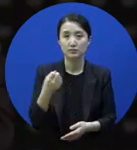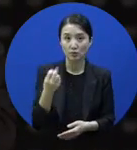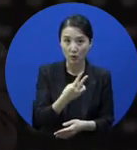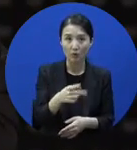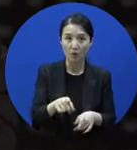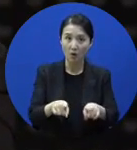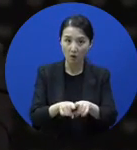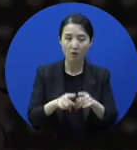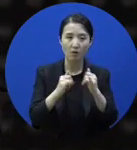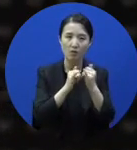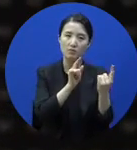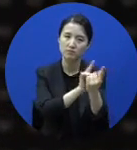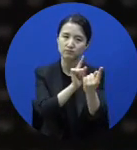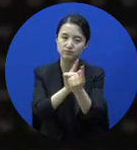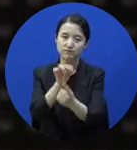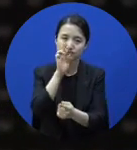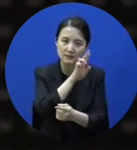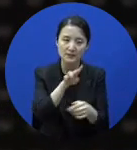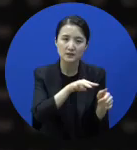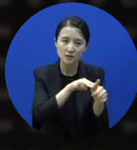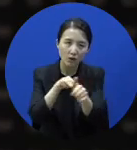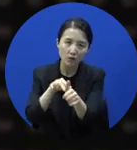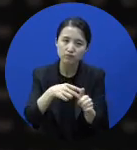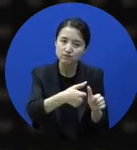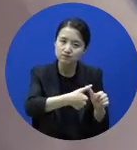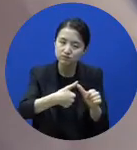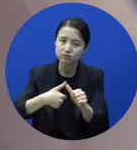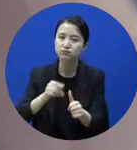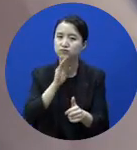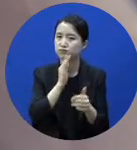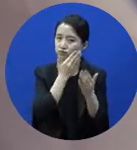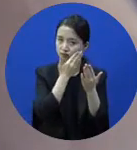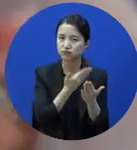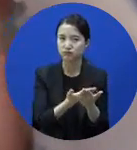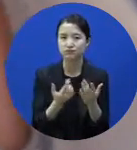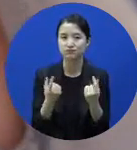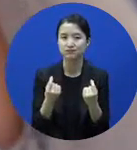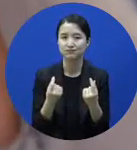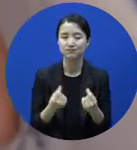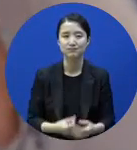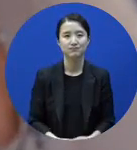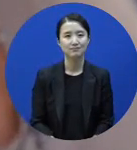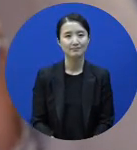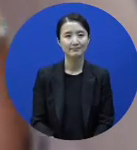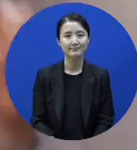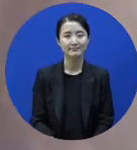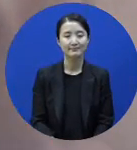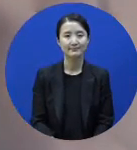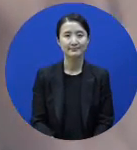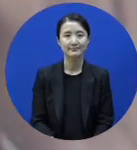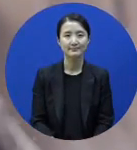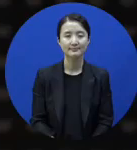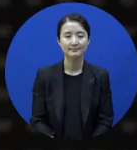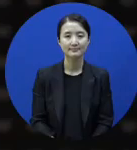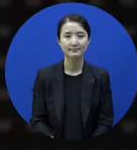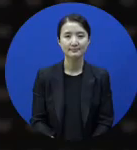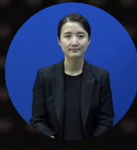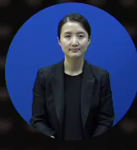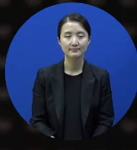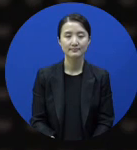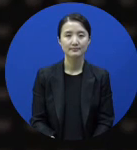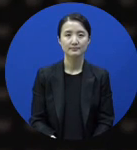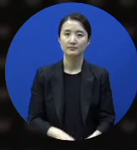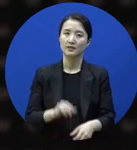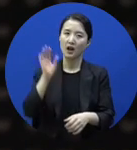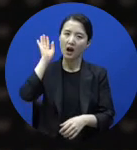이렇게 주변에 있는 사람들과 만나보는 것들이 중요하지 않을까 싶습니다. 한번 그렇게 해보는 거죠. 우리가 지금 얘기를